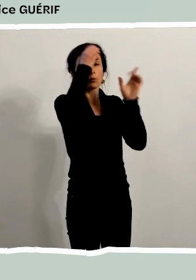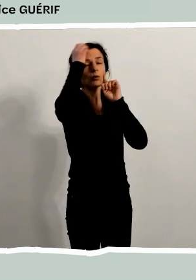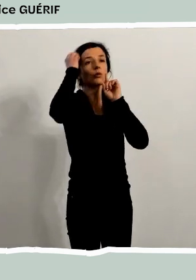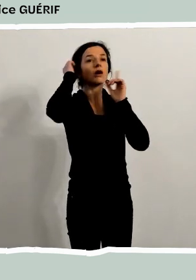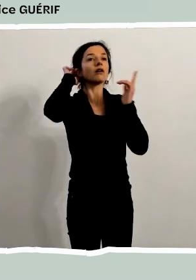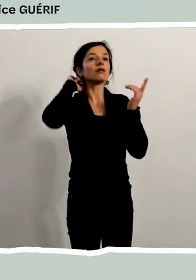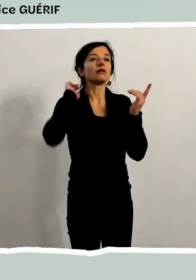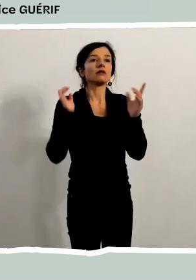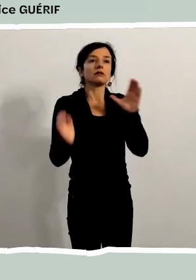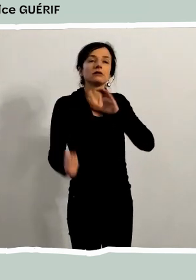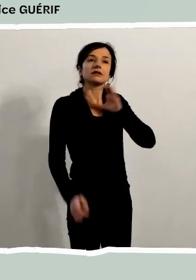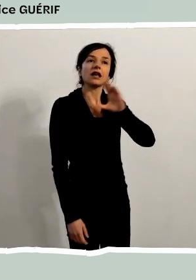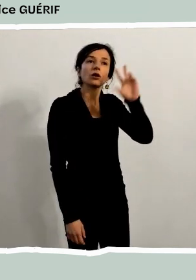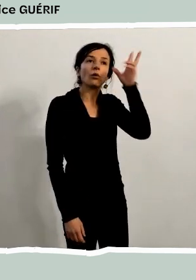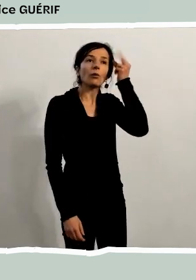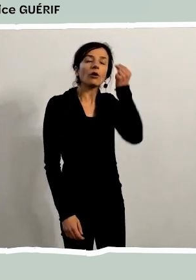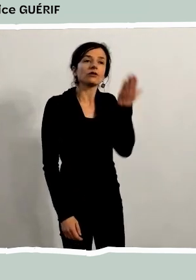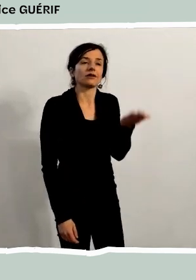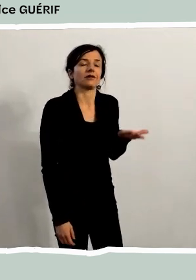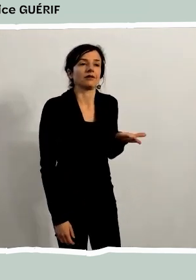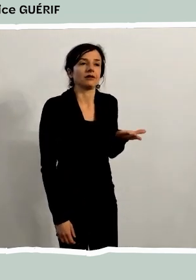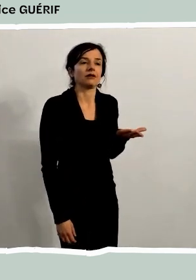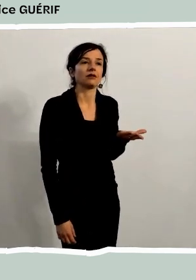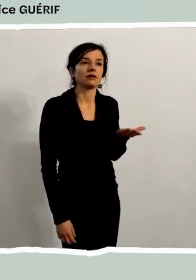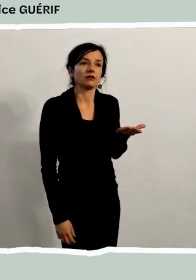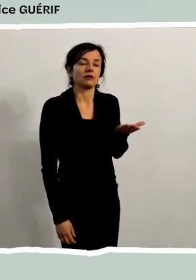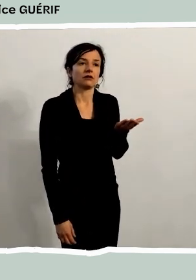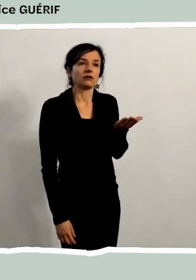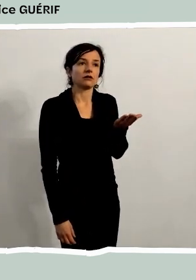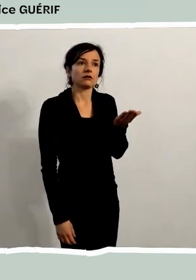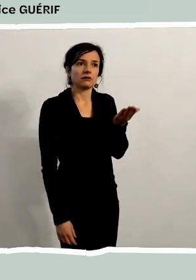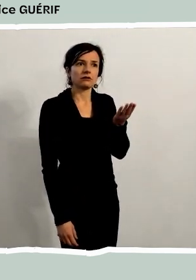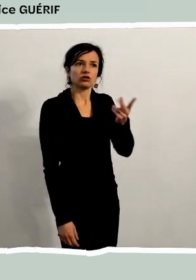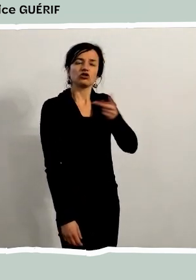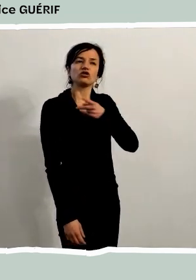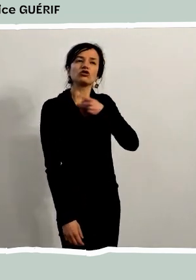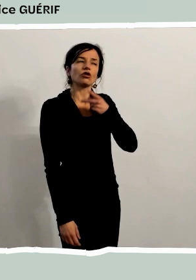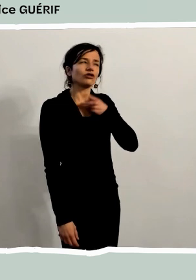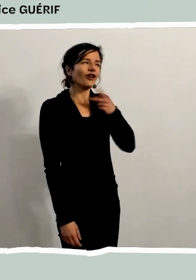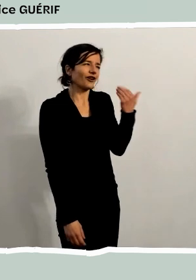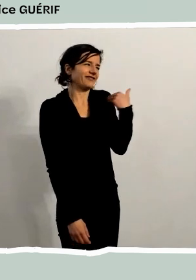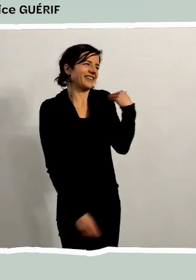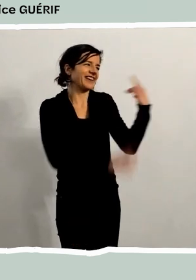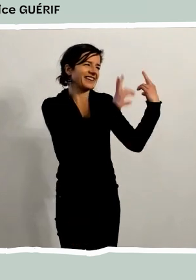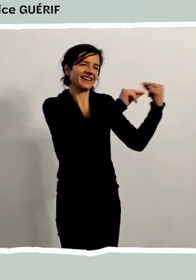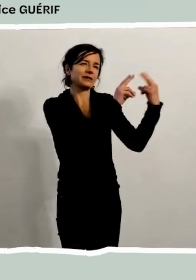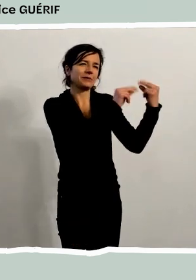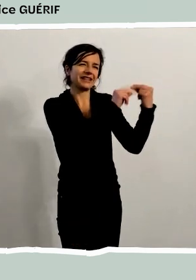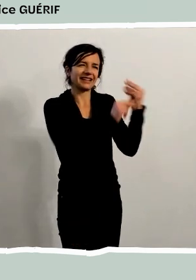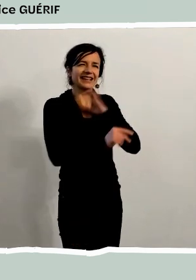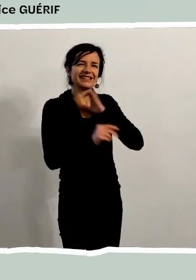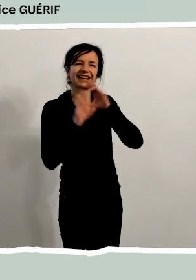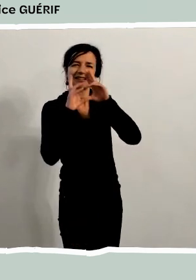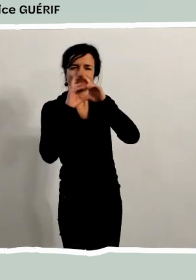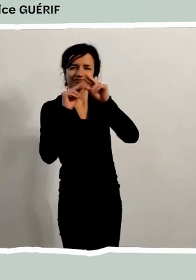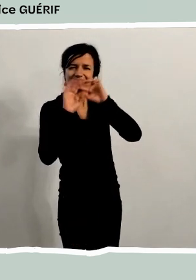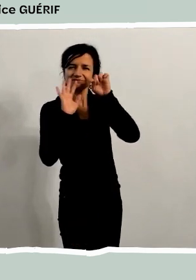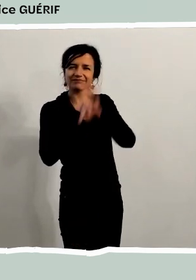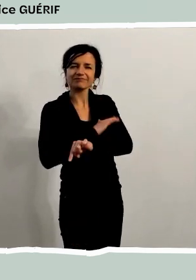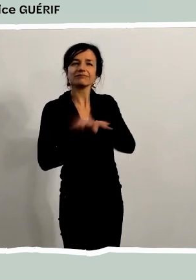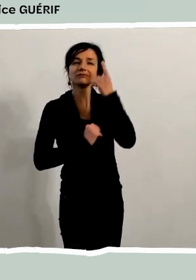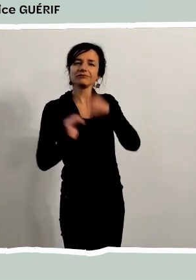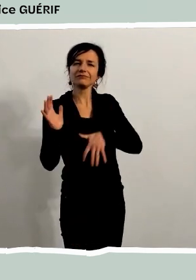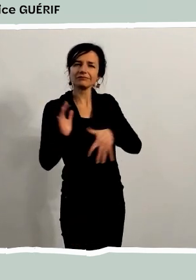balayer, d'illustrer un petit peu ce qu'a dit le docteur Vaudin. Donc, Il vous a parlé des bisphénols qui